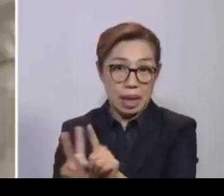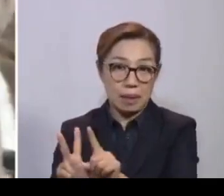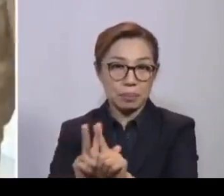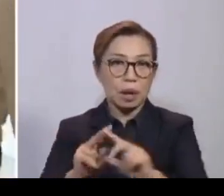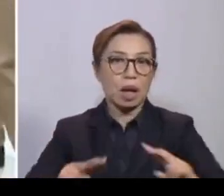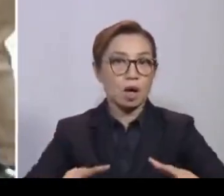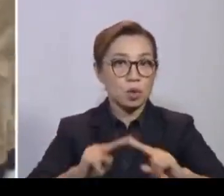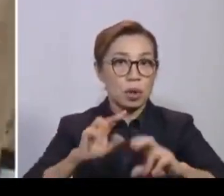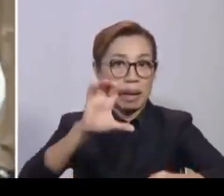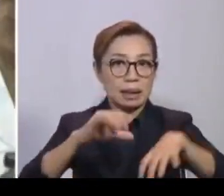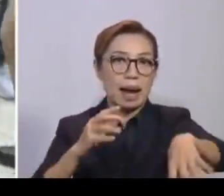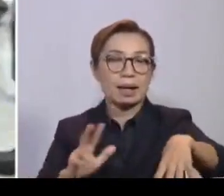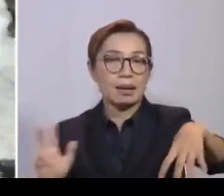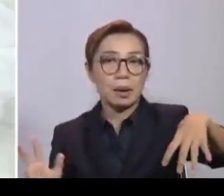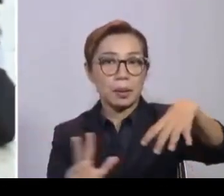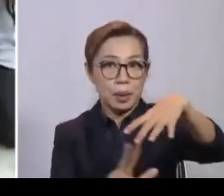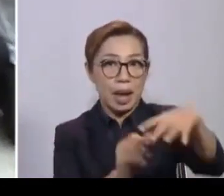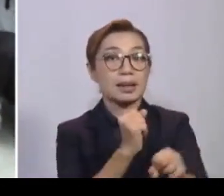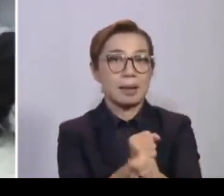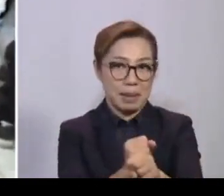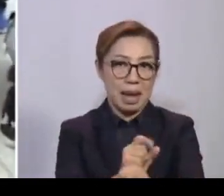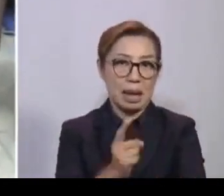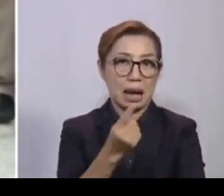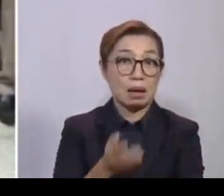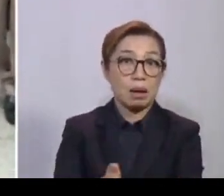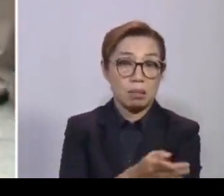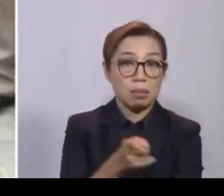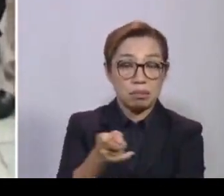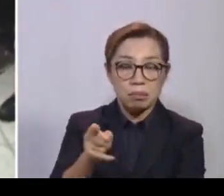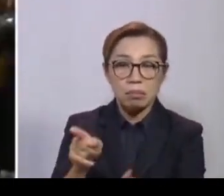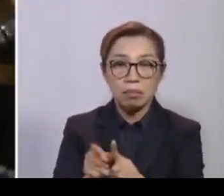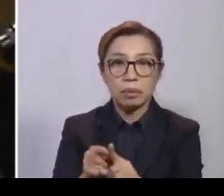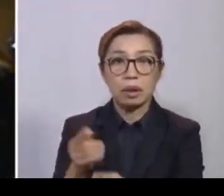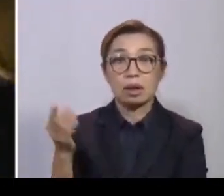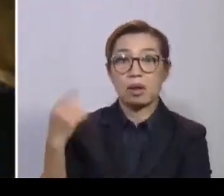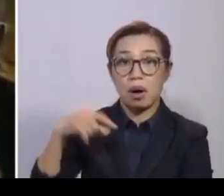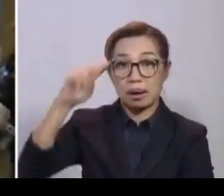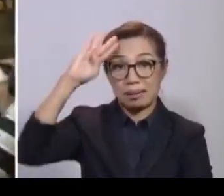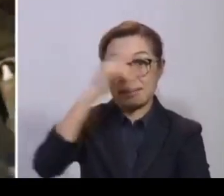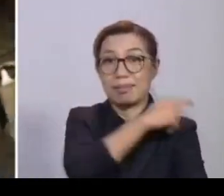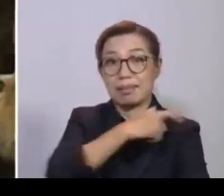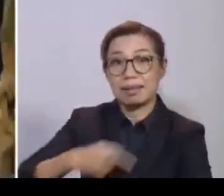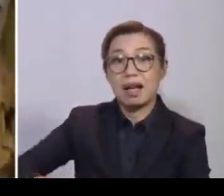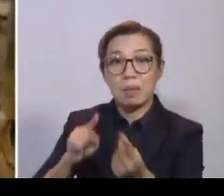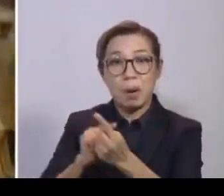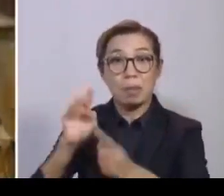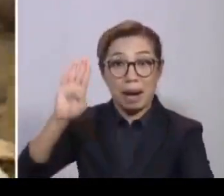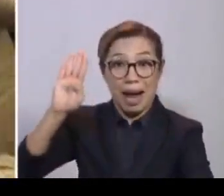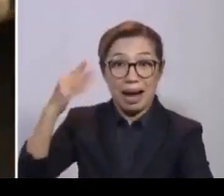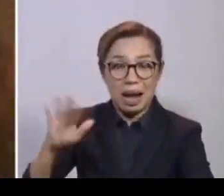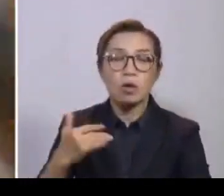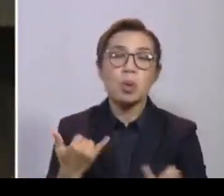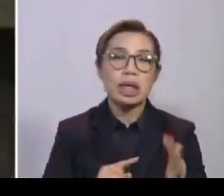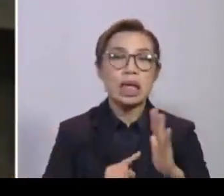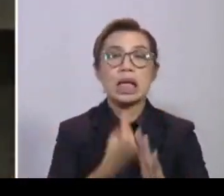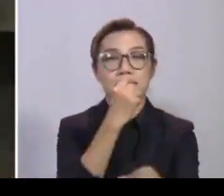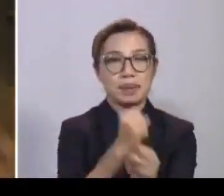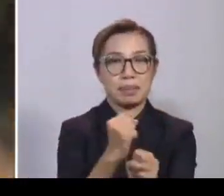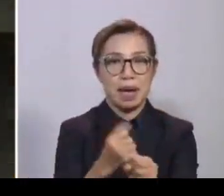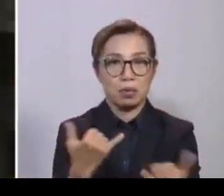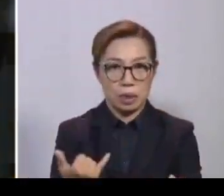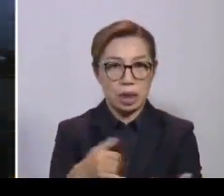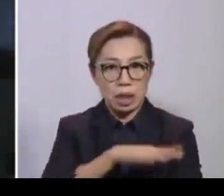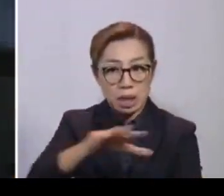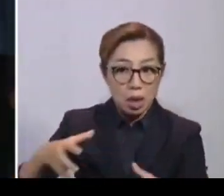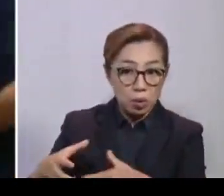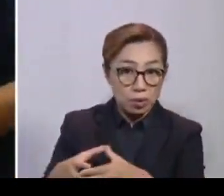เพื่อทำงานเป็นวันแรกค่ะหลังจากที่เข้าเฝ้าถวายสัตย์ปฏิญาณตนเรียบร้อยแล้วโดยวันนี้คุณอนุทินก็นำทีม